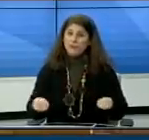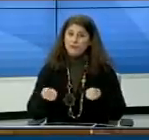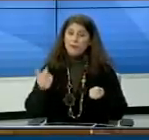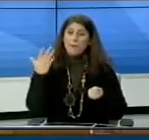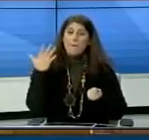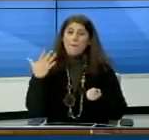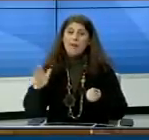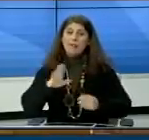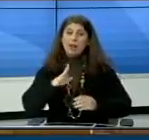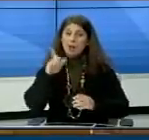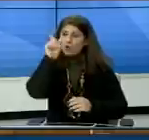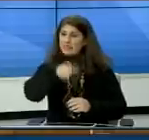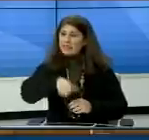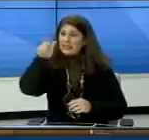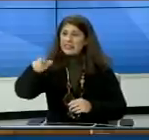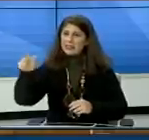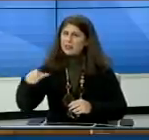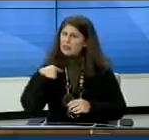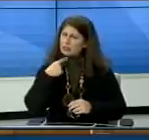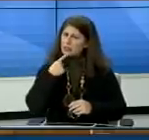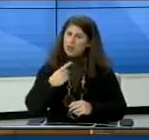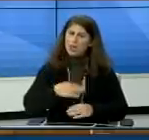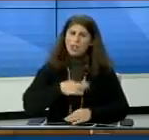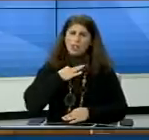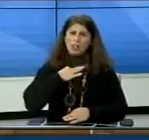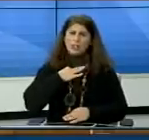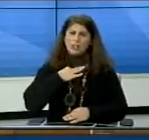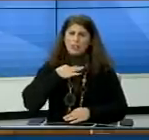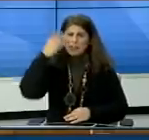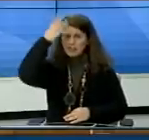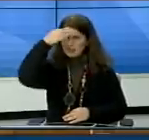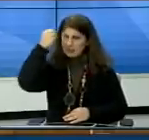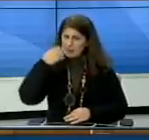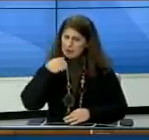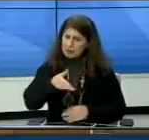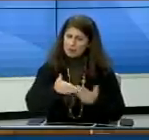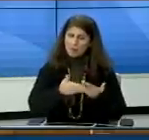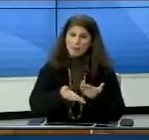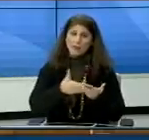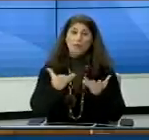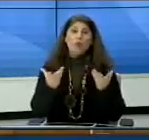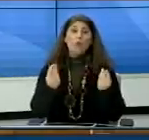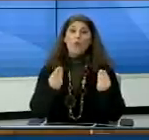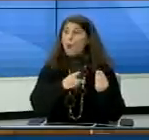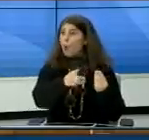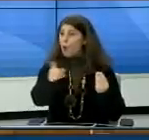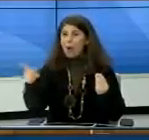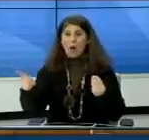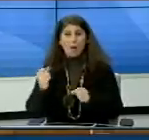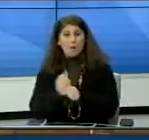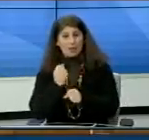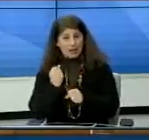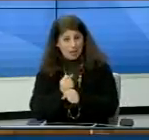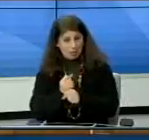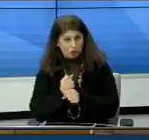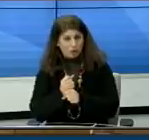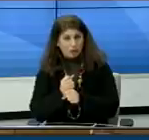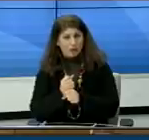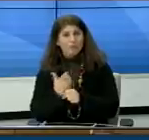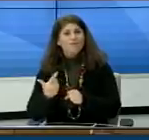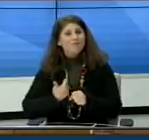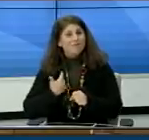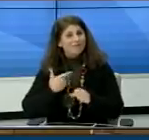500 στελέχη. Σας συνιστώ, κύριε Τσίπρα, κάποια στιγμή να το επισκεφτείτε. Θα διαπιστώσετε ότι πολλοί από αυτούς οι οποίοι εργάζονται εκεί